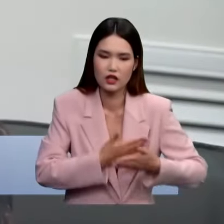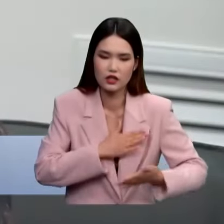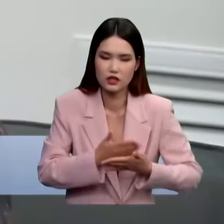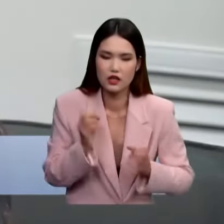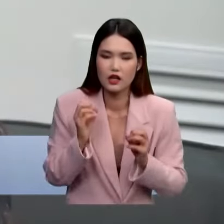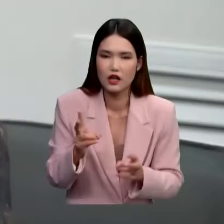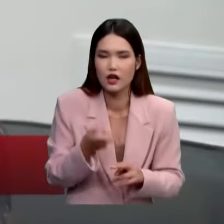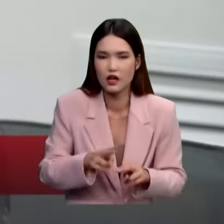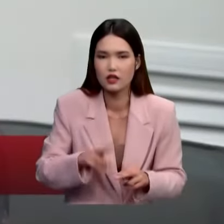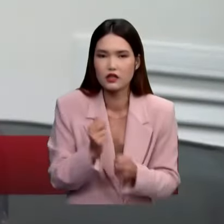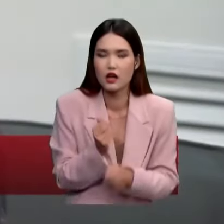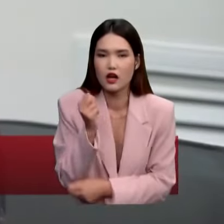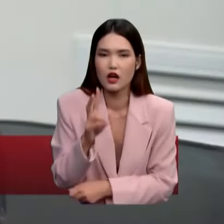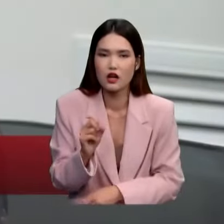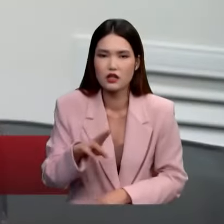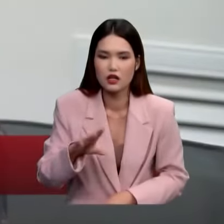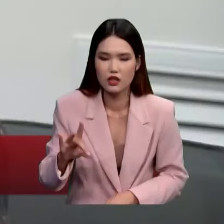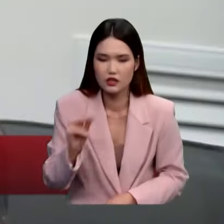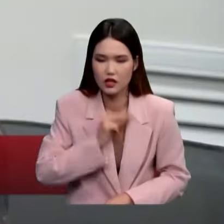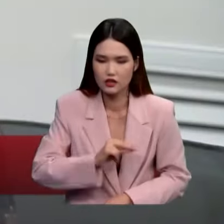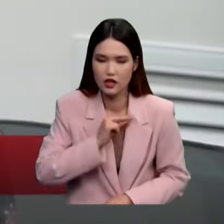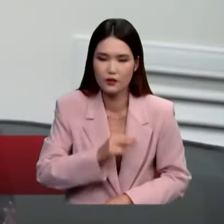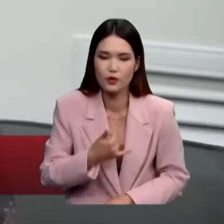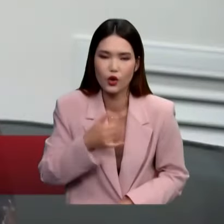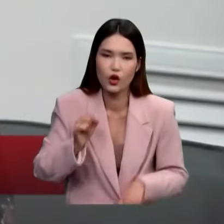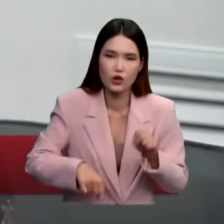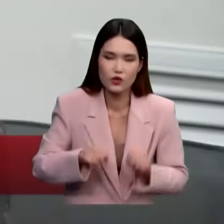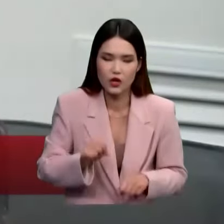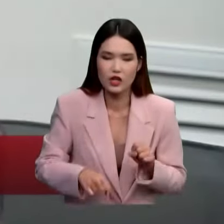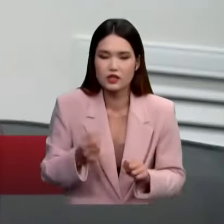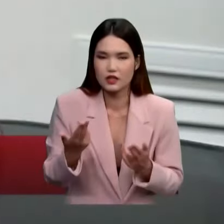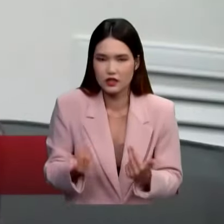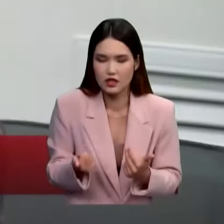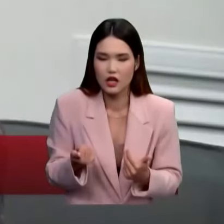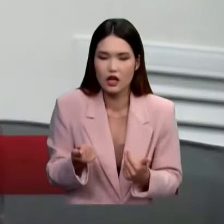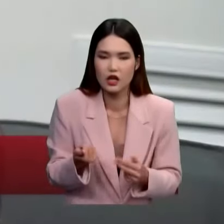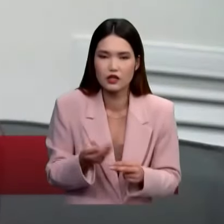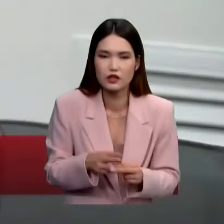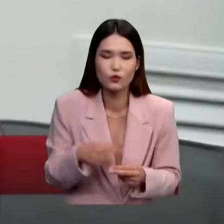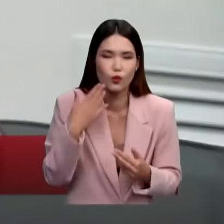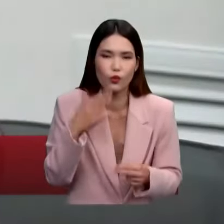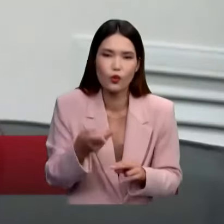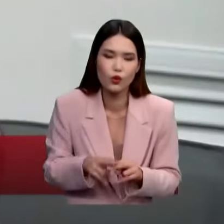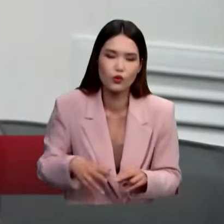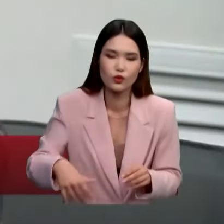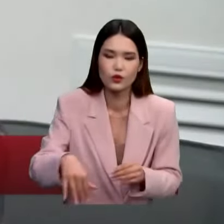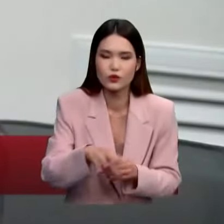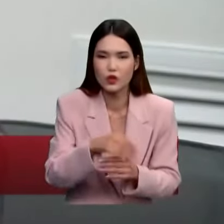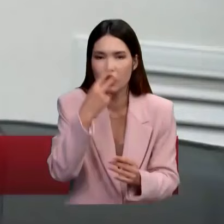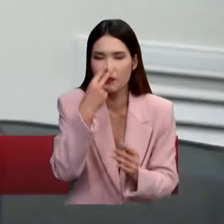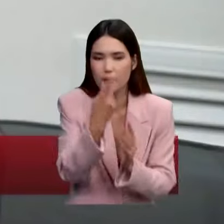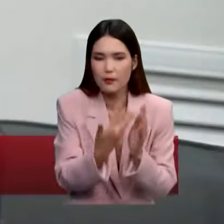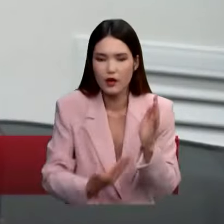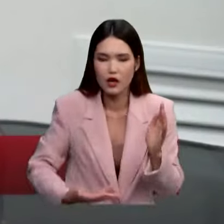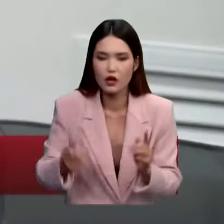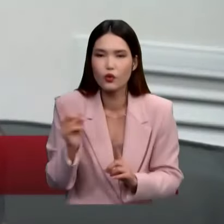это кадры, это, то есть наши возможности, да. И вот, ну, это все показатели, то,